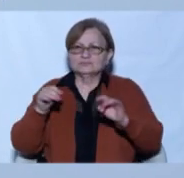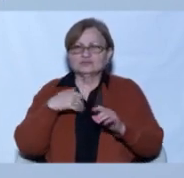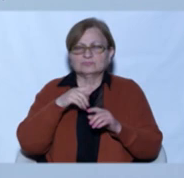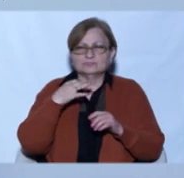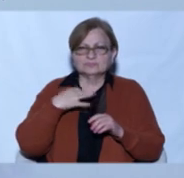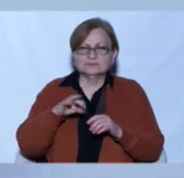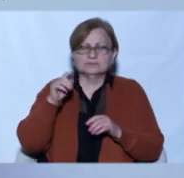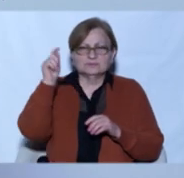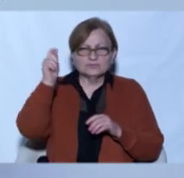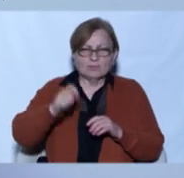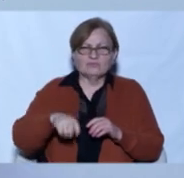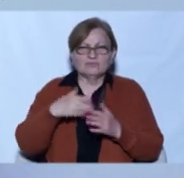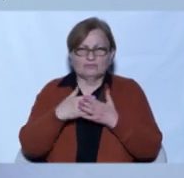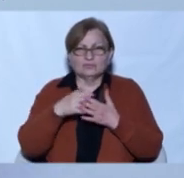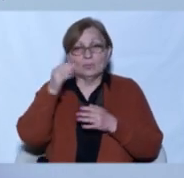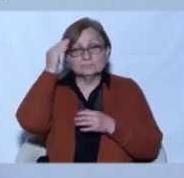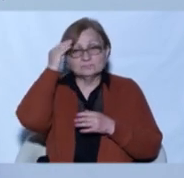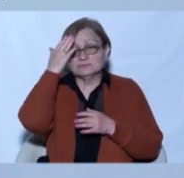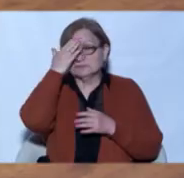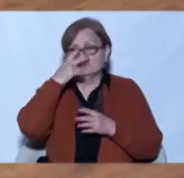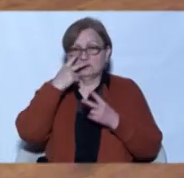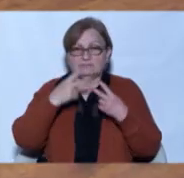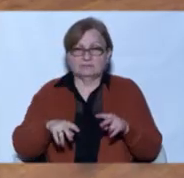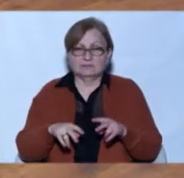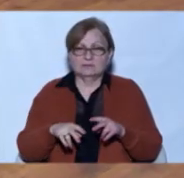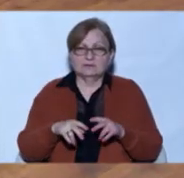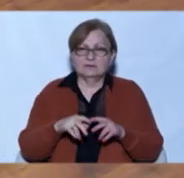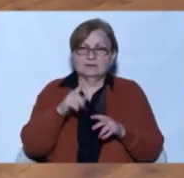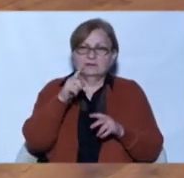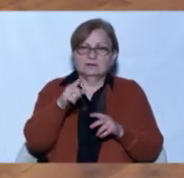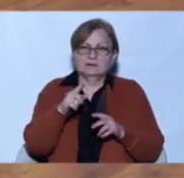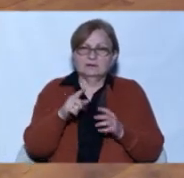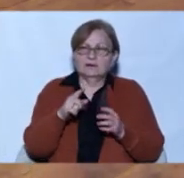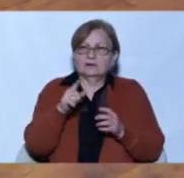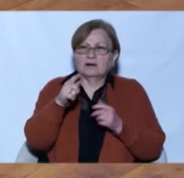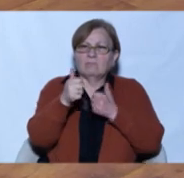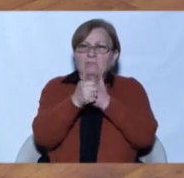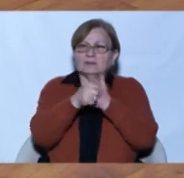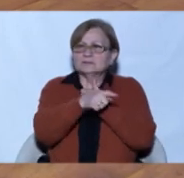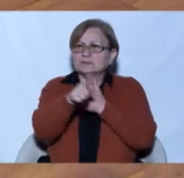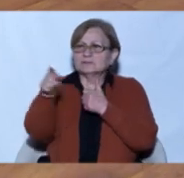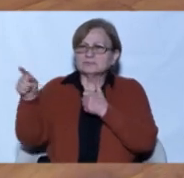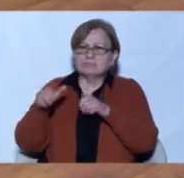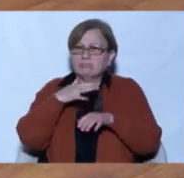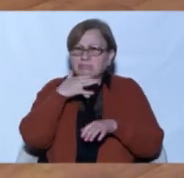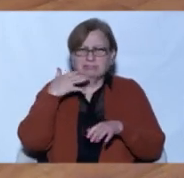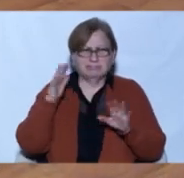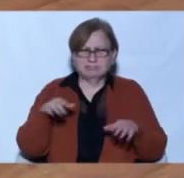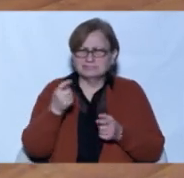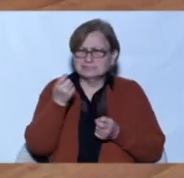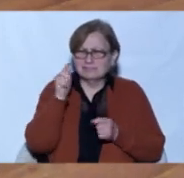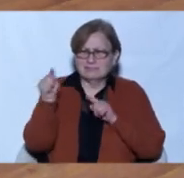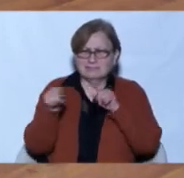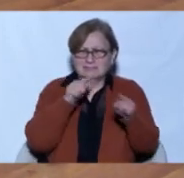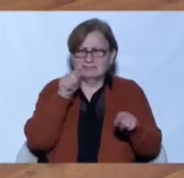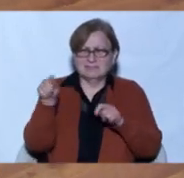ამ დეტალს უნდა მიაქციო ყურადღება, რომ თითზე ჩამოსათვლელად დარჩენილა ადამიანი ამ სოფელში. ისე ცოტა